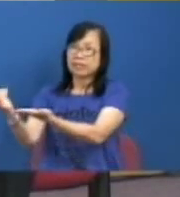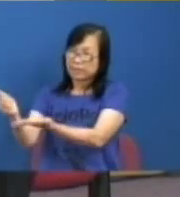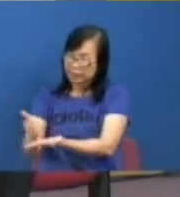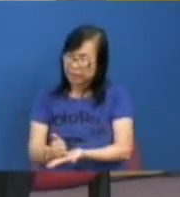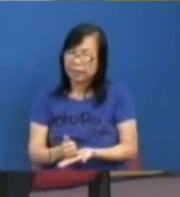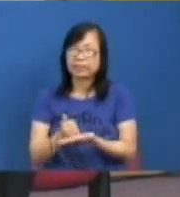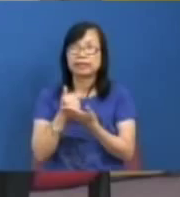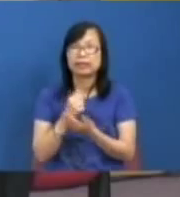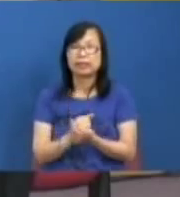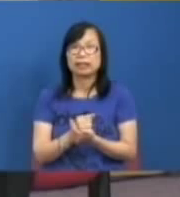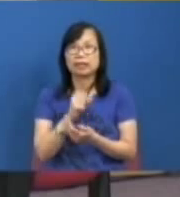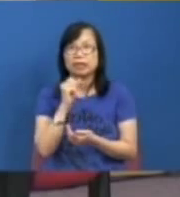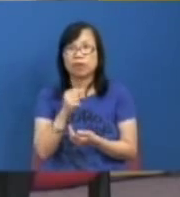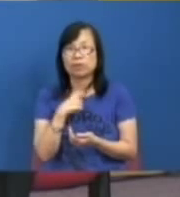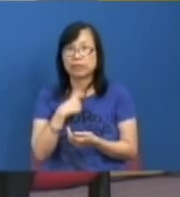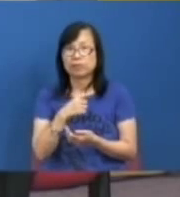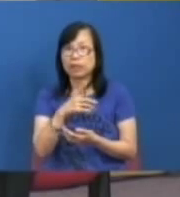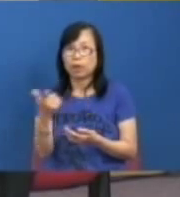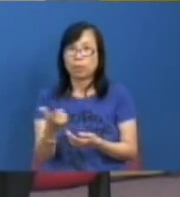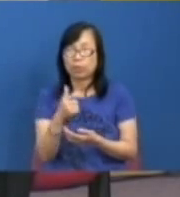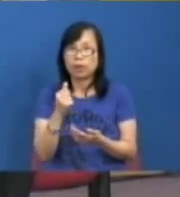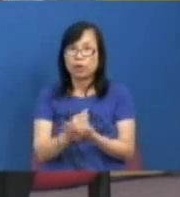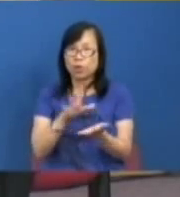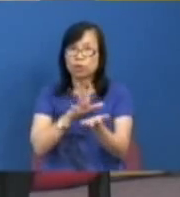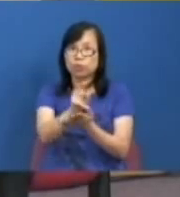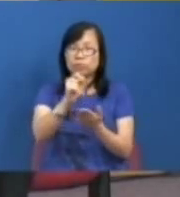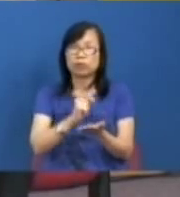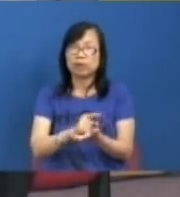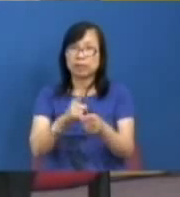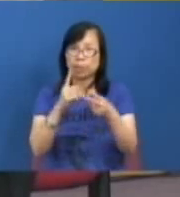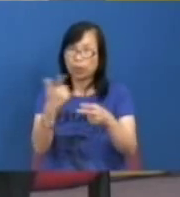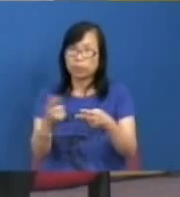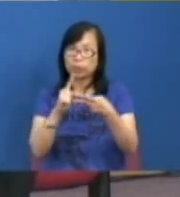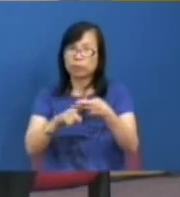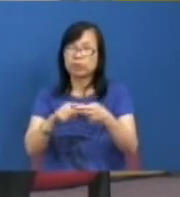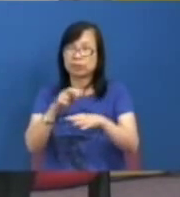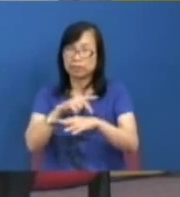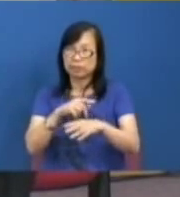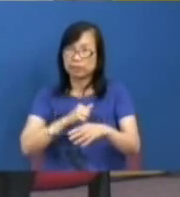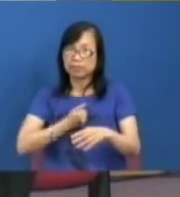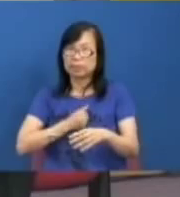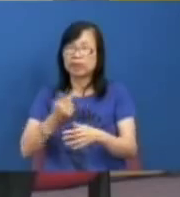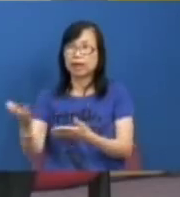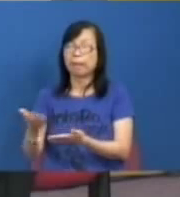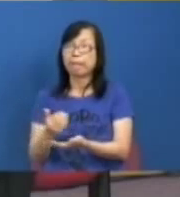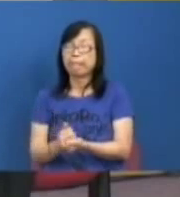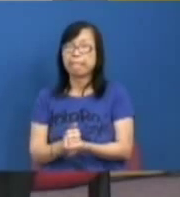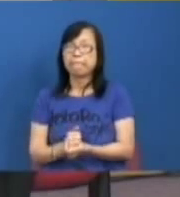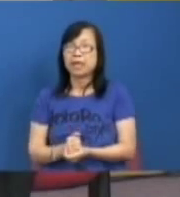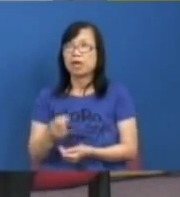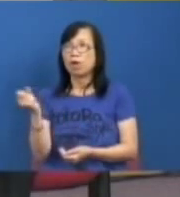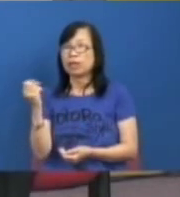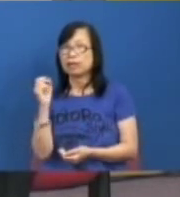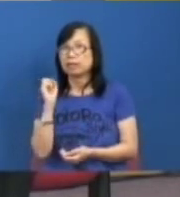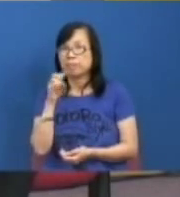咁我哋專業動力都好多義務嘅工程師啊，呢方面可以大家參考一下嘅嚇。咁啊，普職有啲咩再請教啊？渠